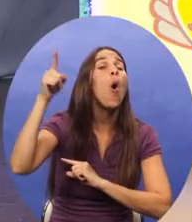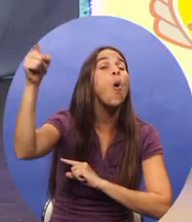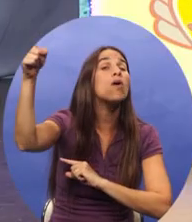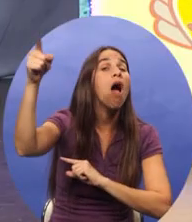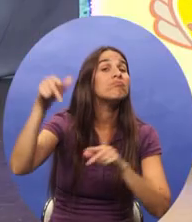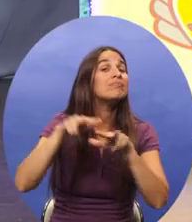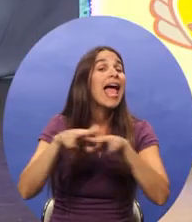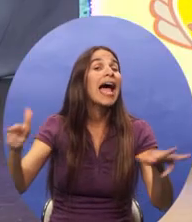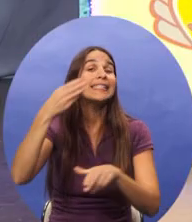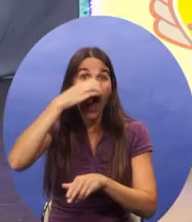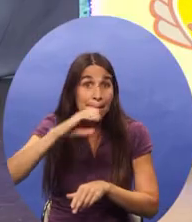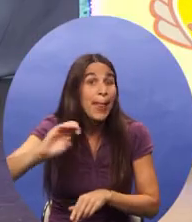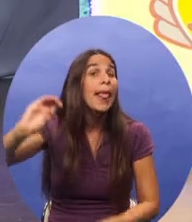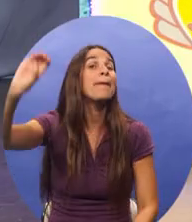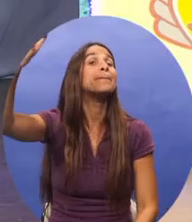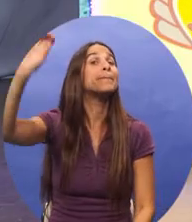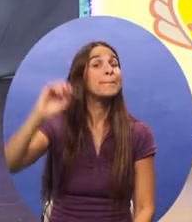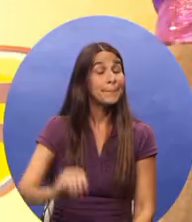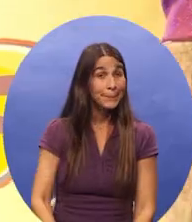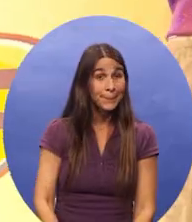מארץ הפילים!